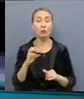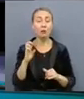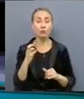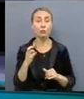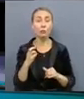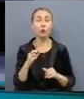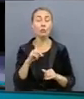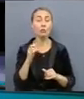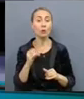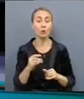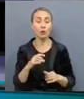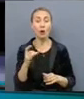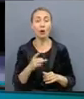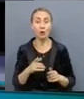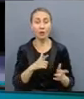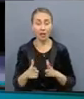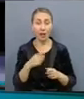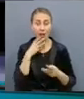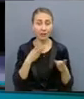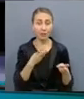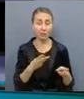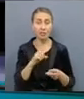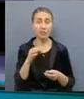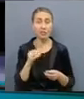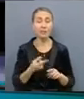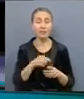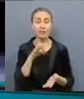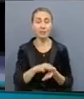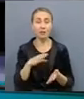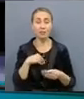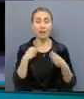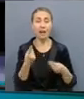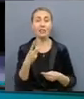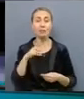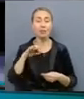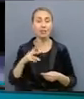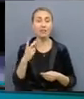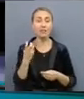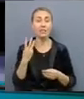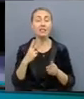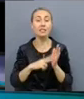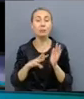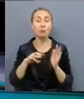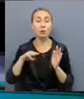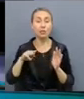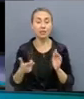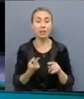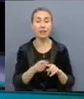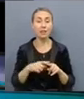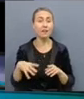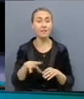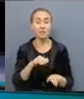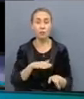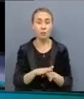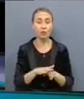зоны. Район готов к отопительному сезону. На эти цели было выделено 1 миллиард 270 миллионов тенге. Средства полностью